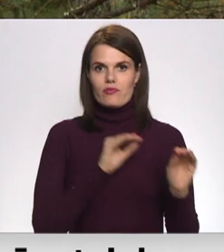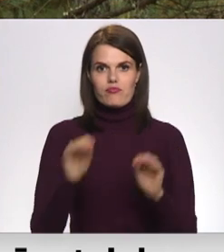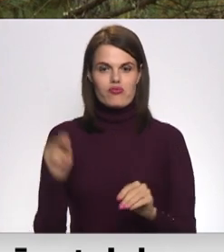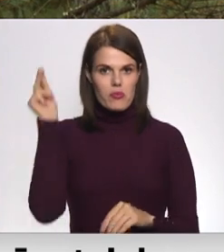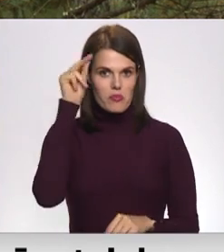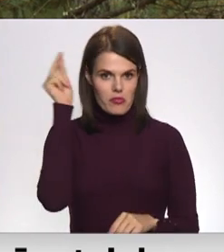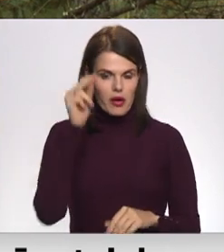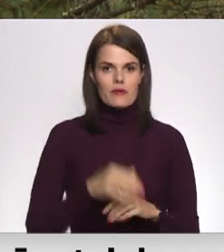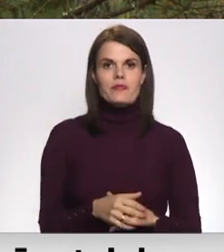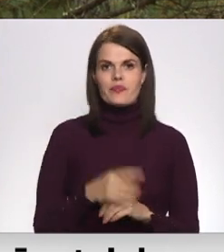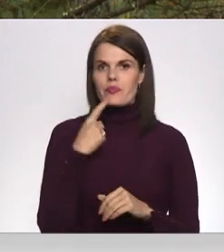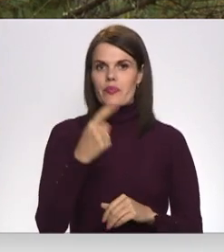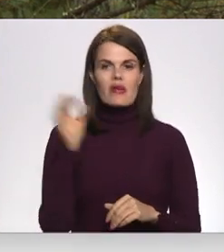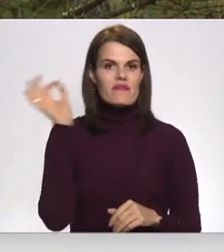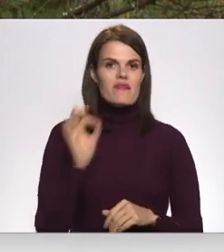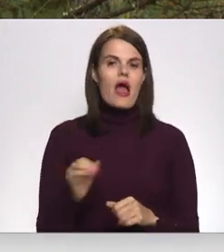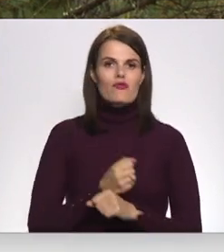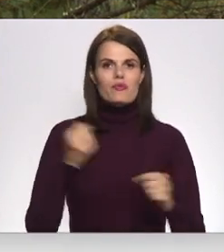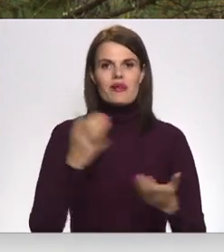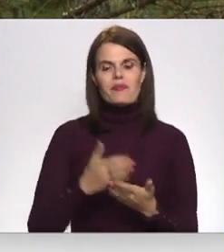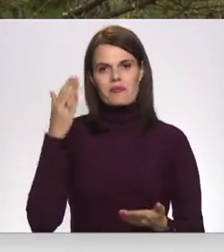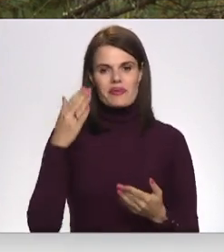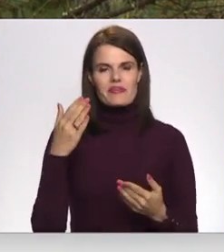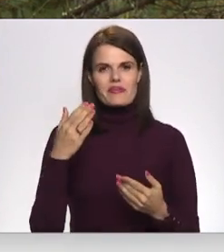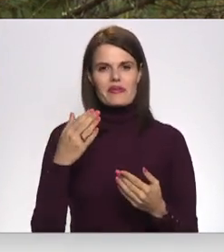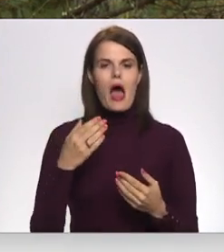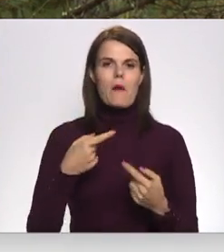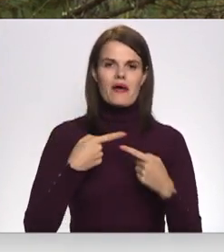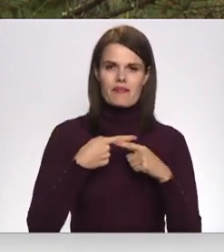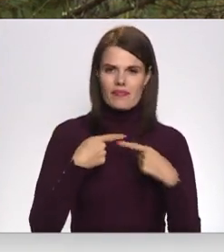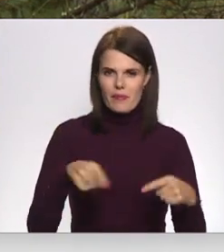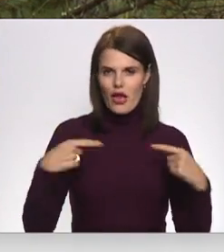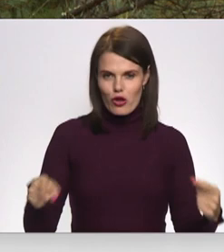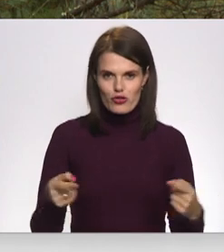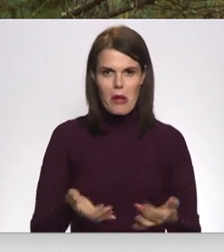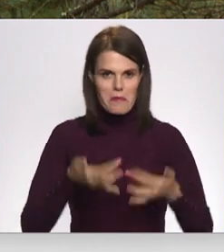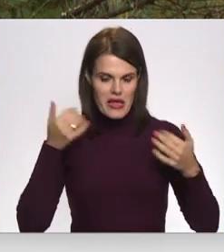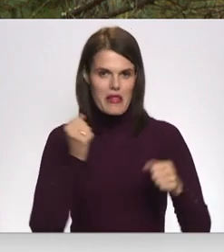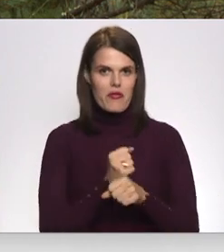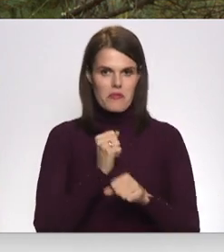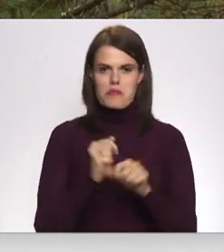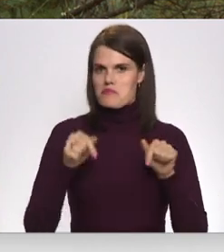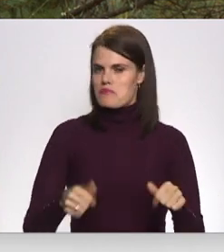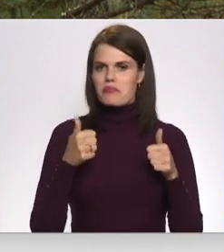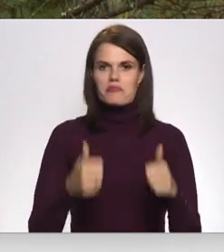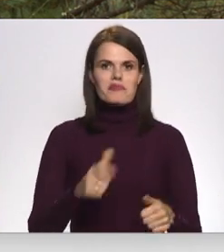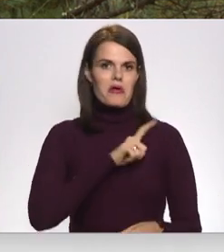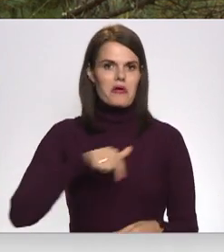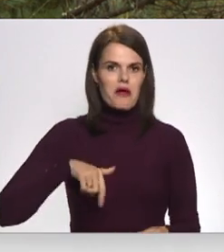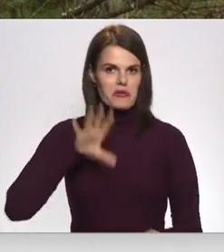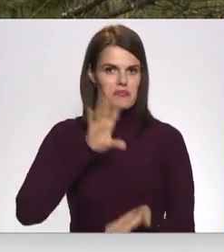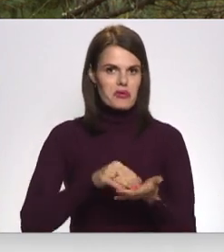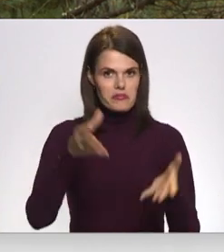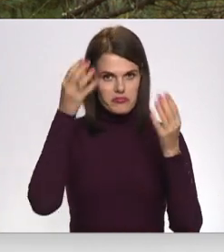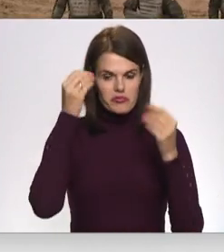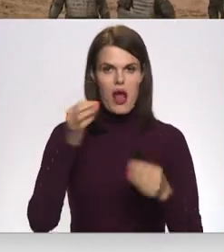Vācu sprādzienu bīstamās munīcijas neutralizētājiem, īpaši bruņotajiem spēkiem, šī ir laba vieta darbam, te Latvijā. Mums Vācijā